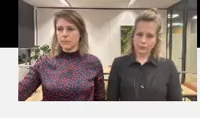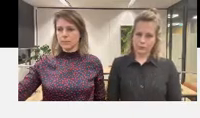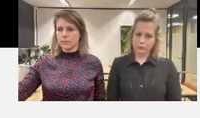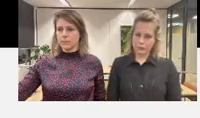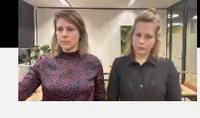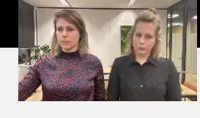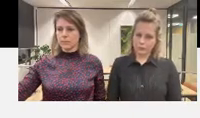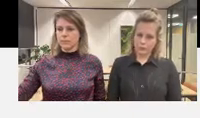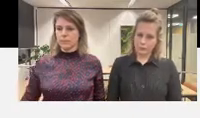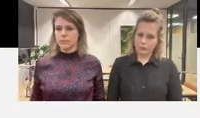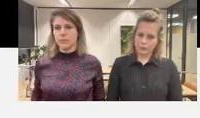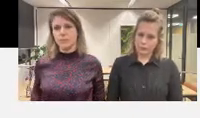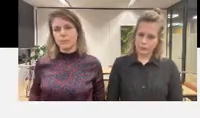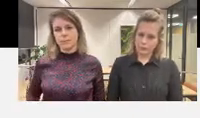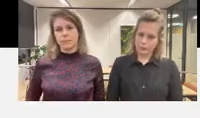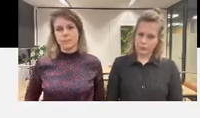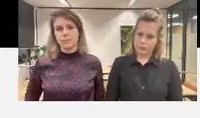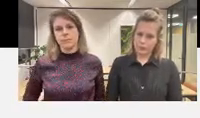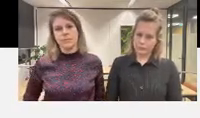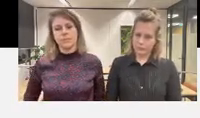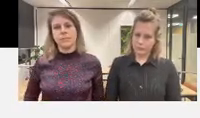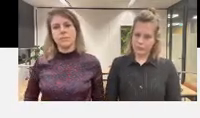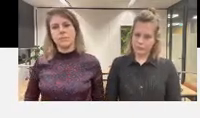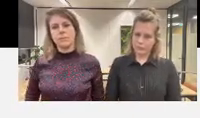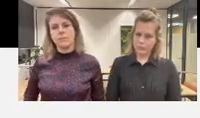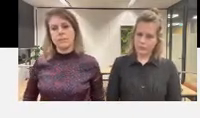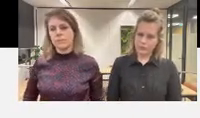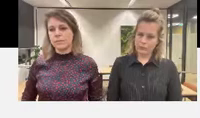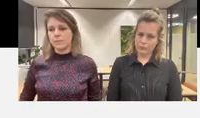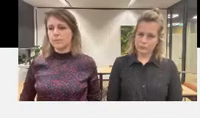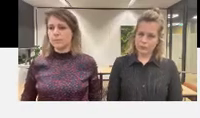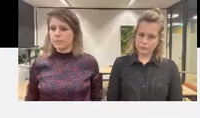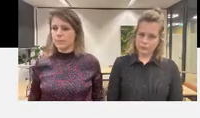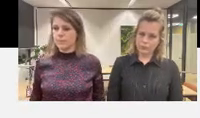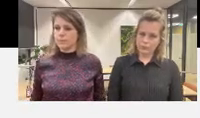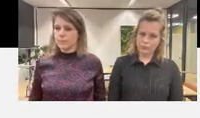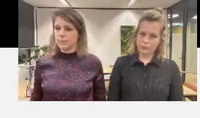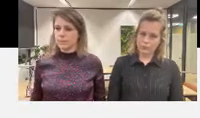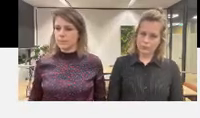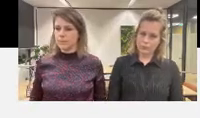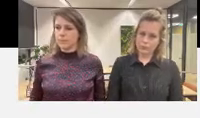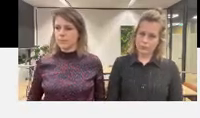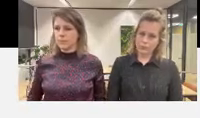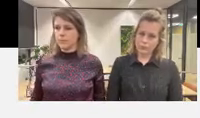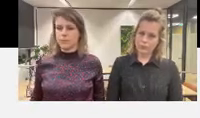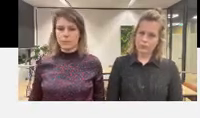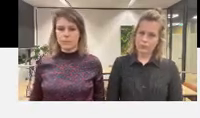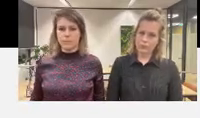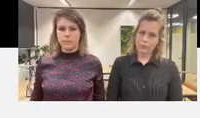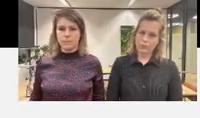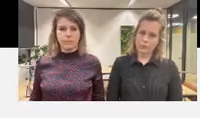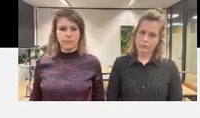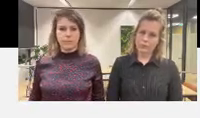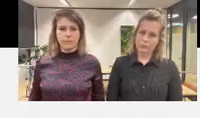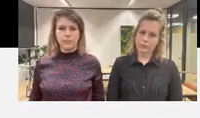Ja, je was wel gewoon echt bang. Zij was ook fysiek agressief. Ja. Dan ging die zo lang wurgen tot je dan bijna het gevoel had dat je